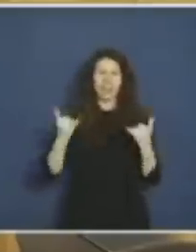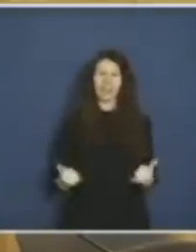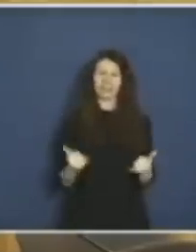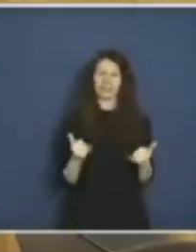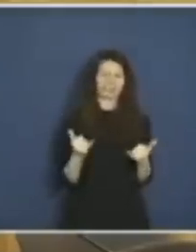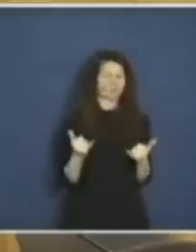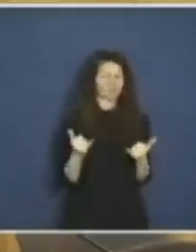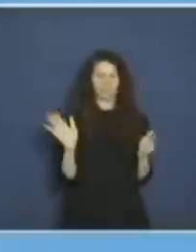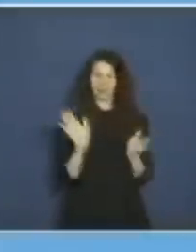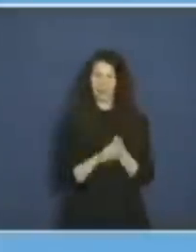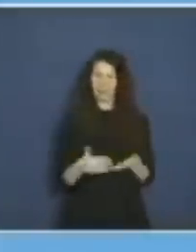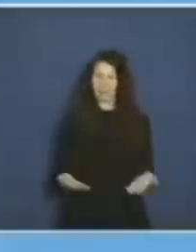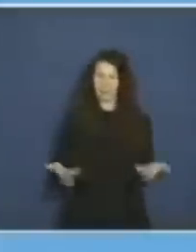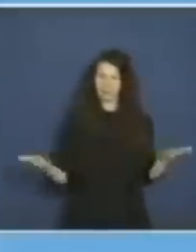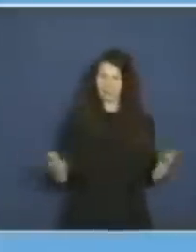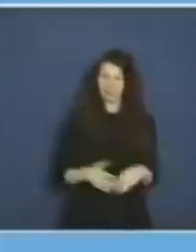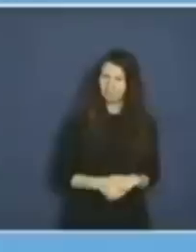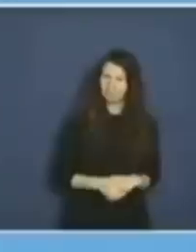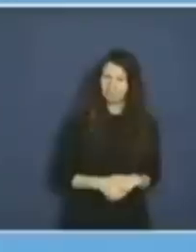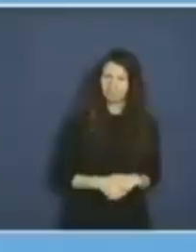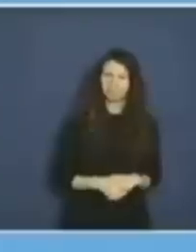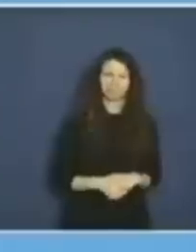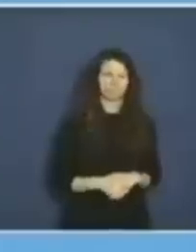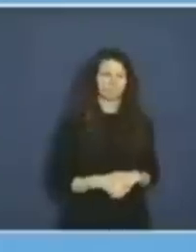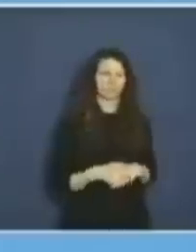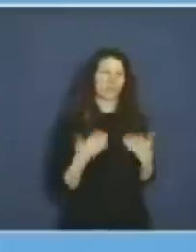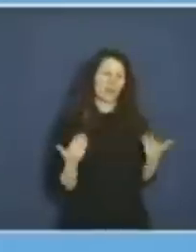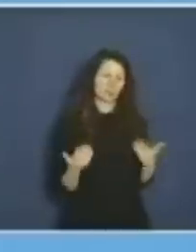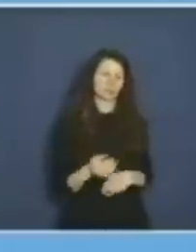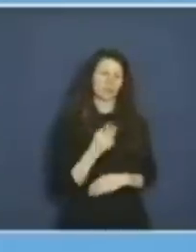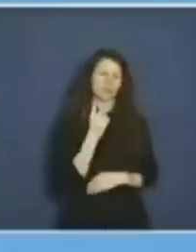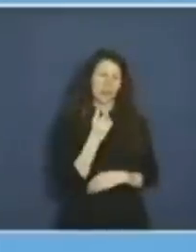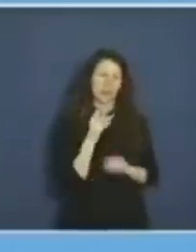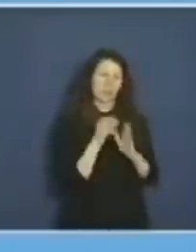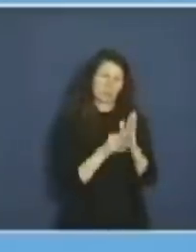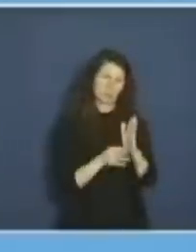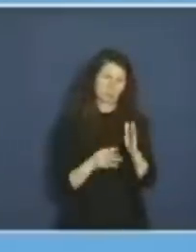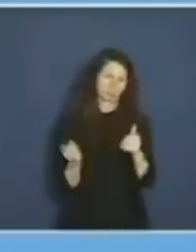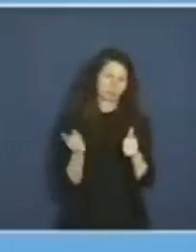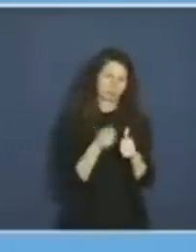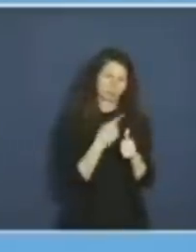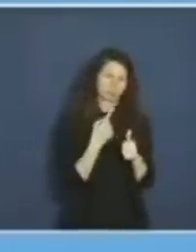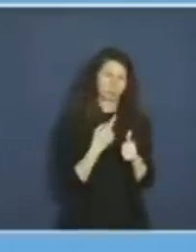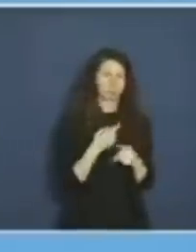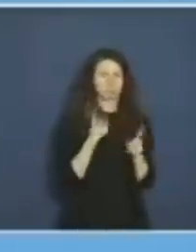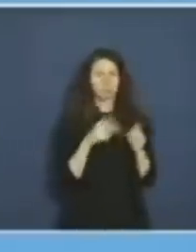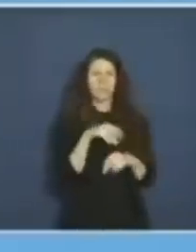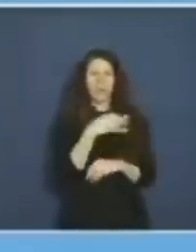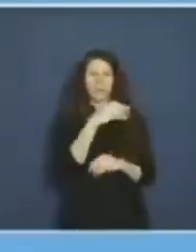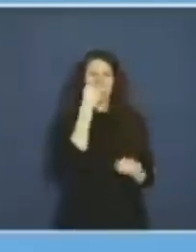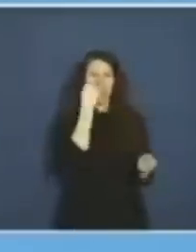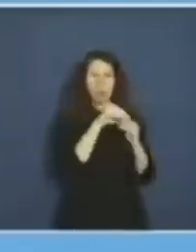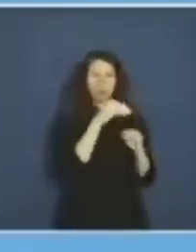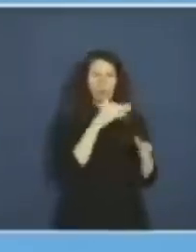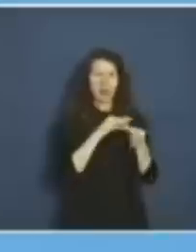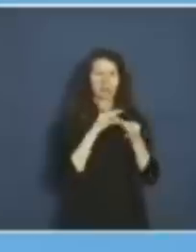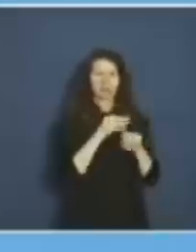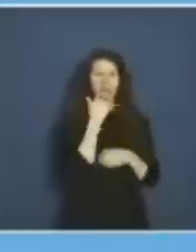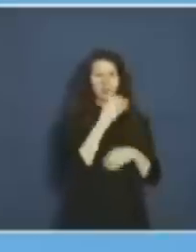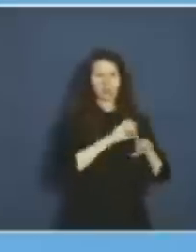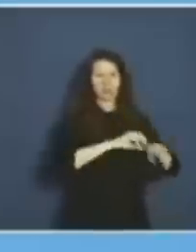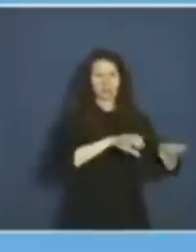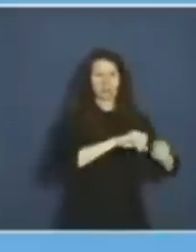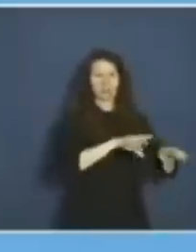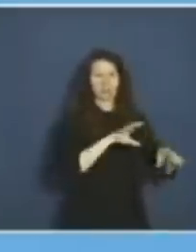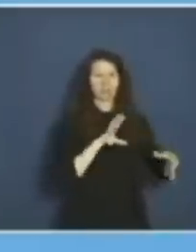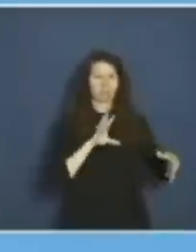klappen. Naja, es gibt natürlich zwei Dinge. Also zunächst einmal, ich kann jetzt zu einzelnen Kommentaren in der Berichterstattung jetzt keine Stellung nehmen,